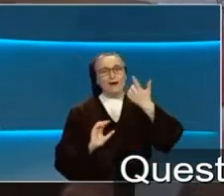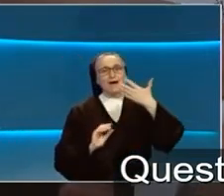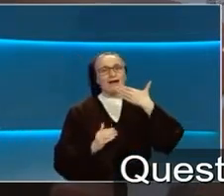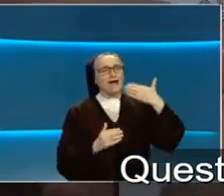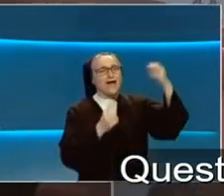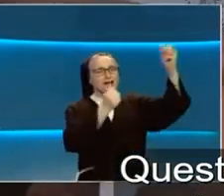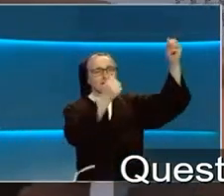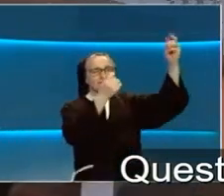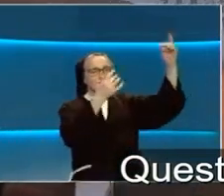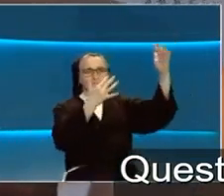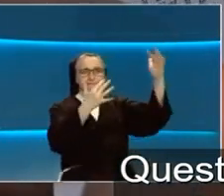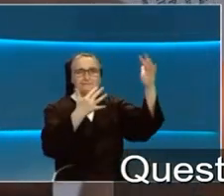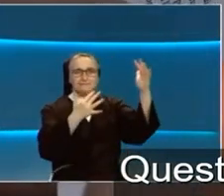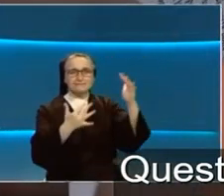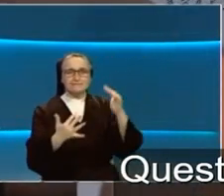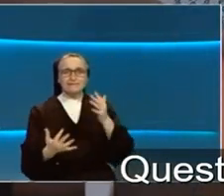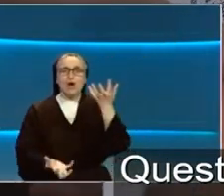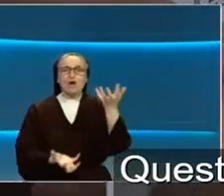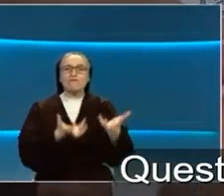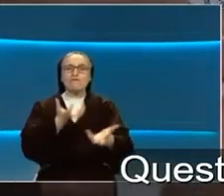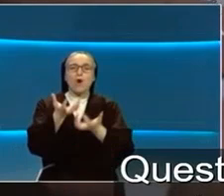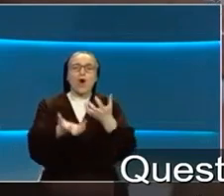tenebras, columne